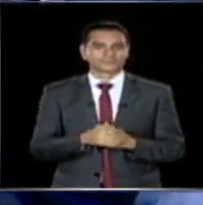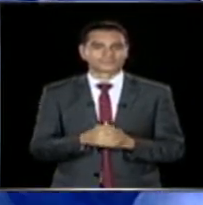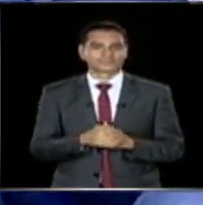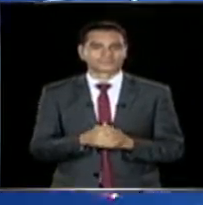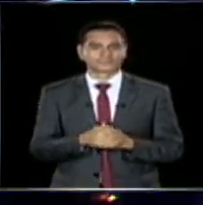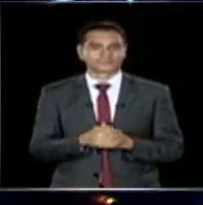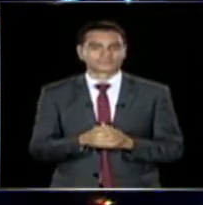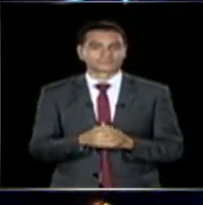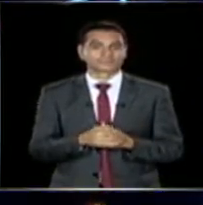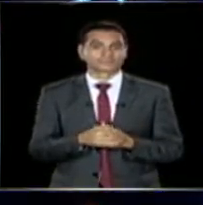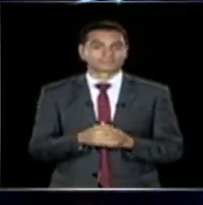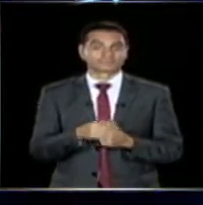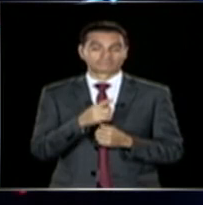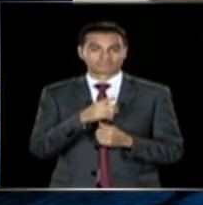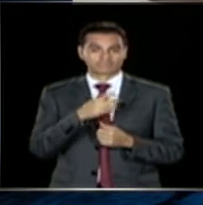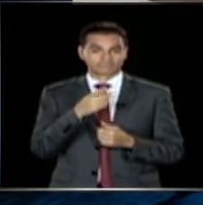السهم يتقدمنا